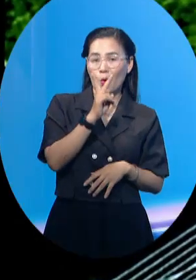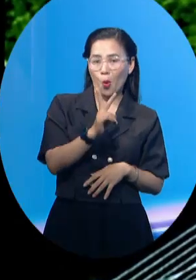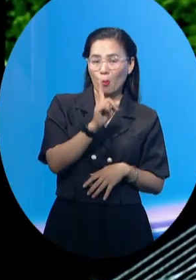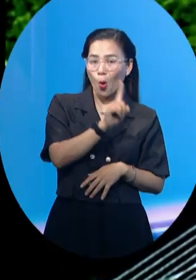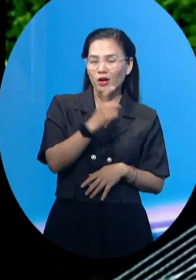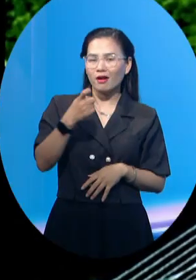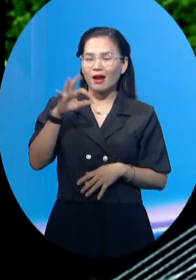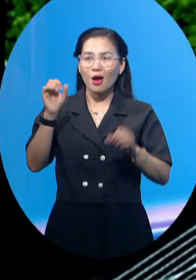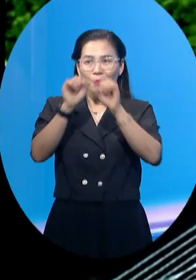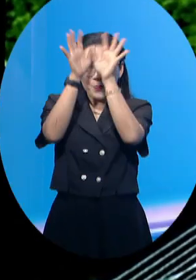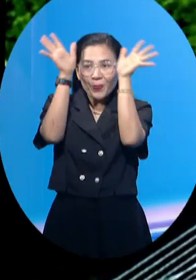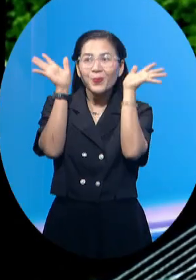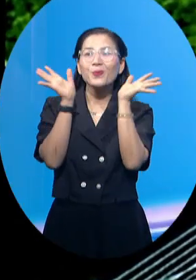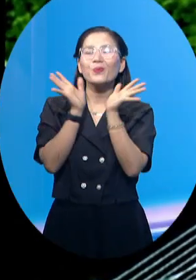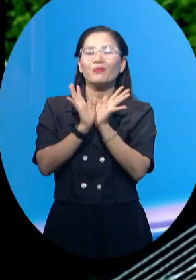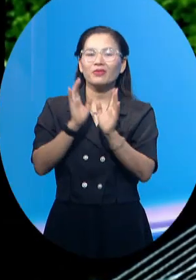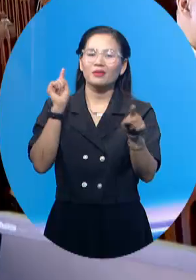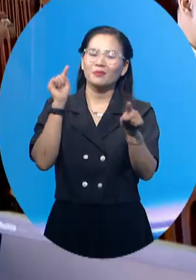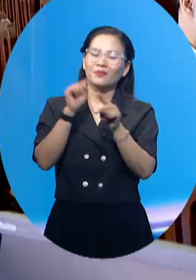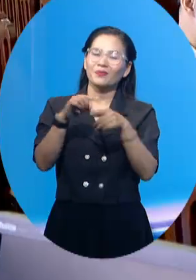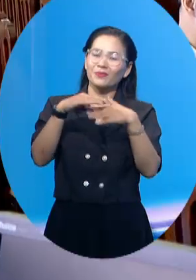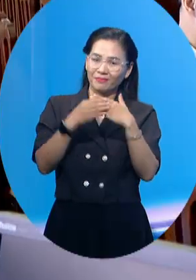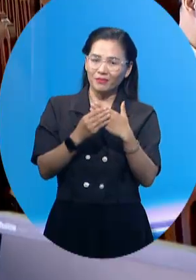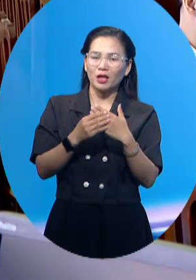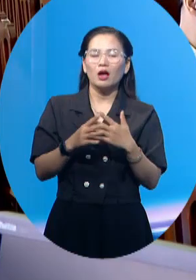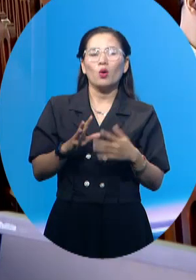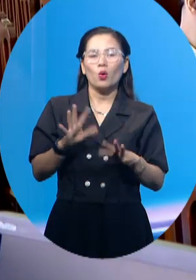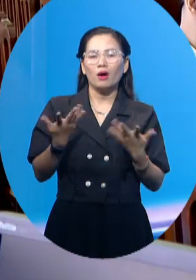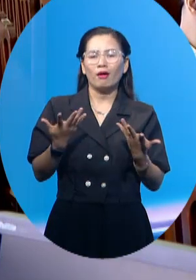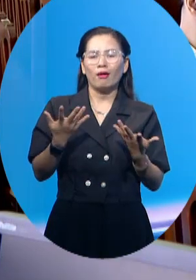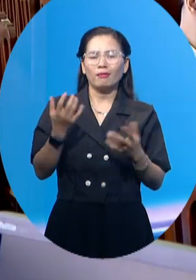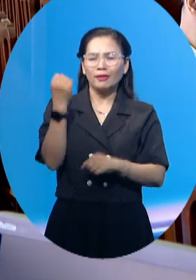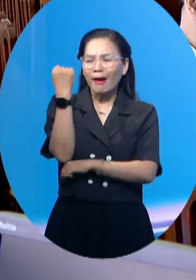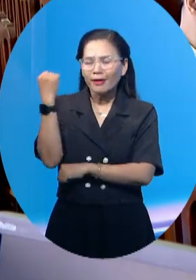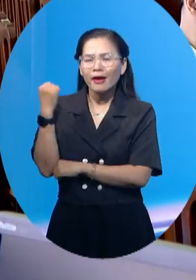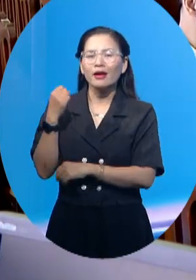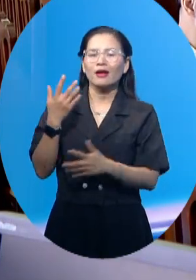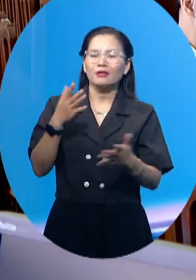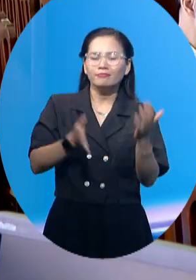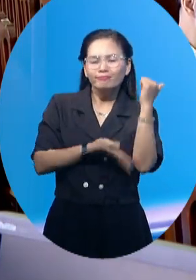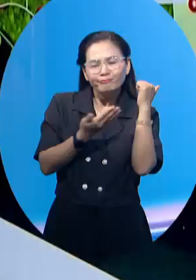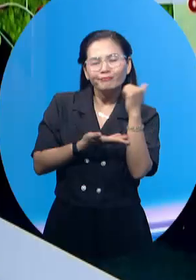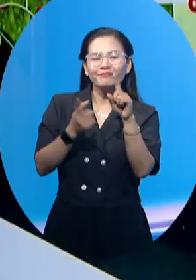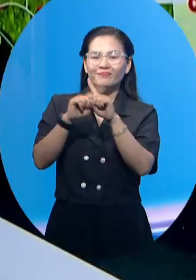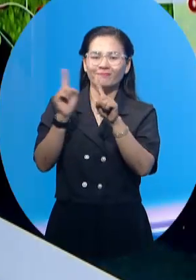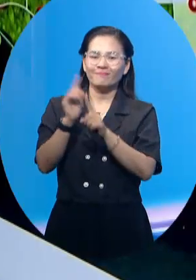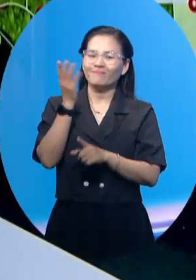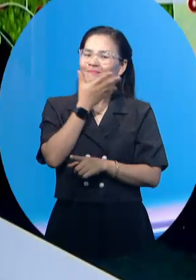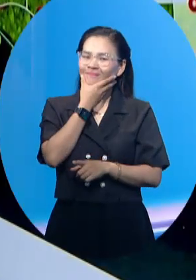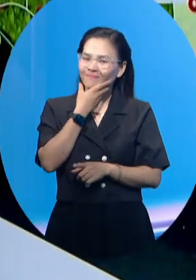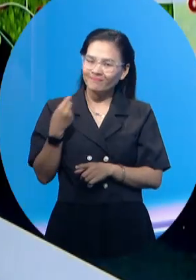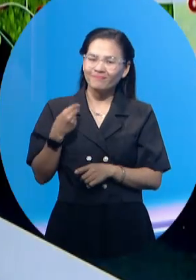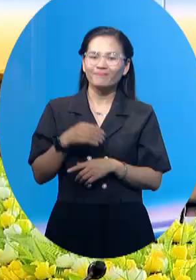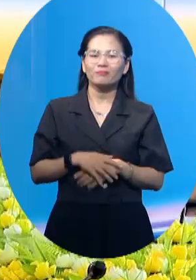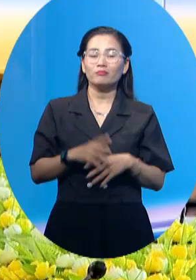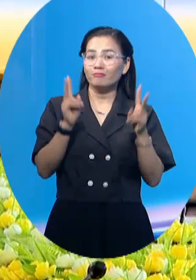đán với số lượng khoảng 20.000 cây. Chuỗi bè nổi thủy sinh, sân sinh hoạt cộng đồng đa năng. Tuần lễ hoạt động chào đón năm 2024, chủ